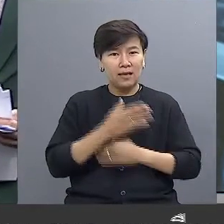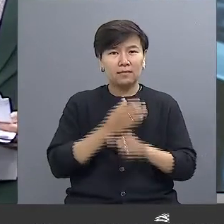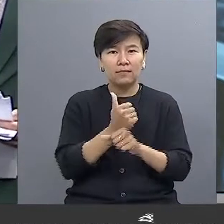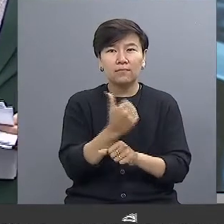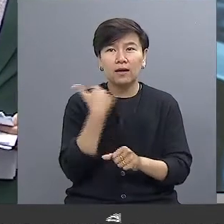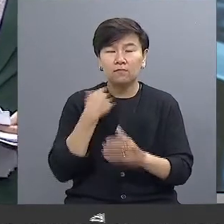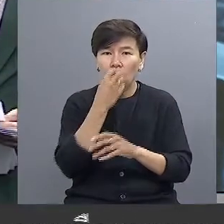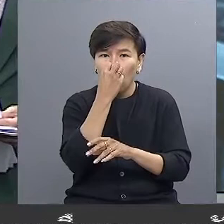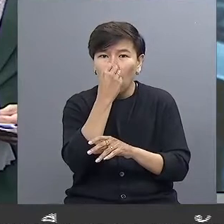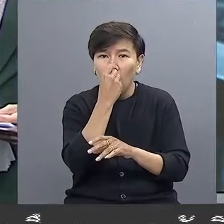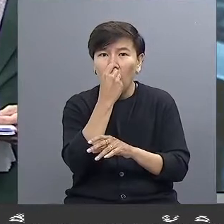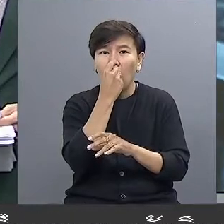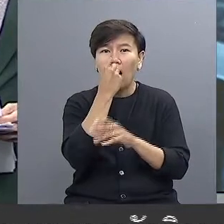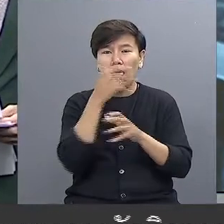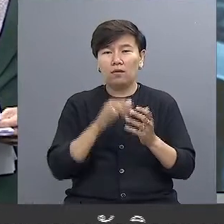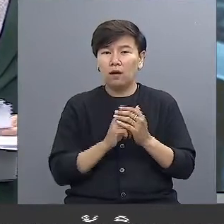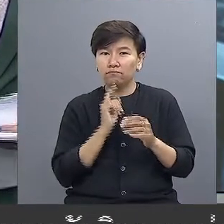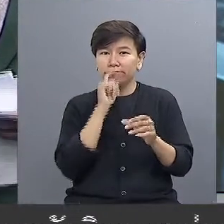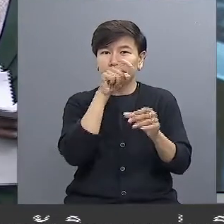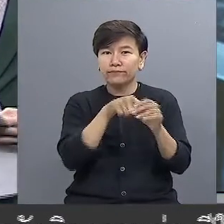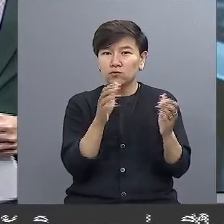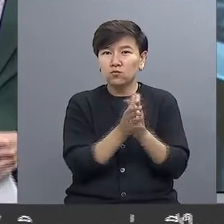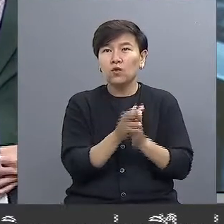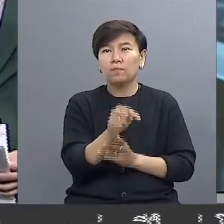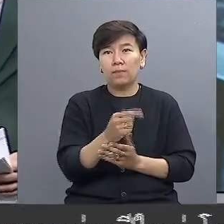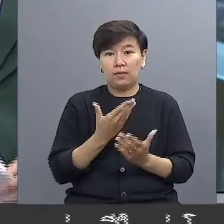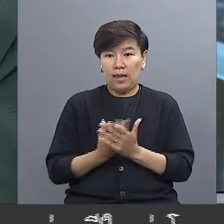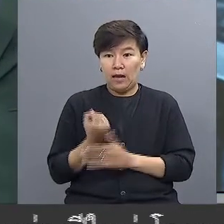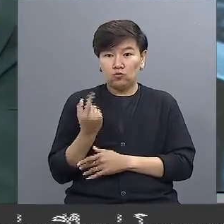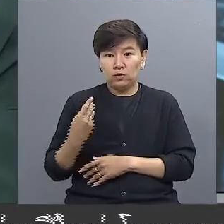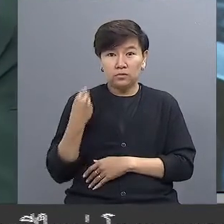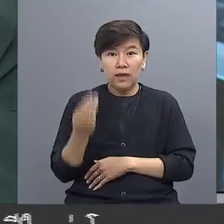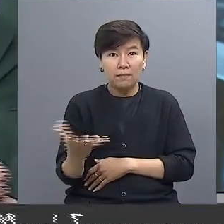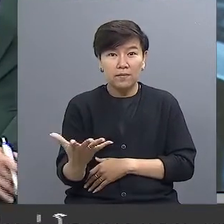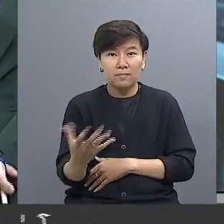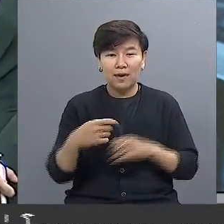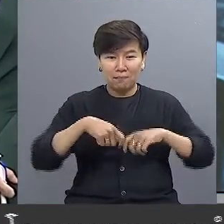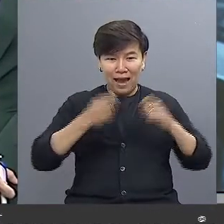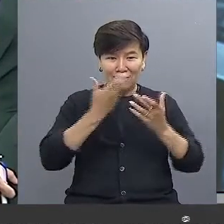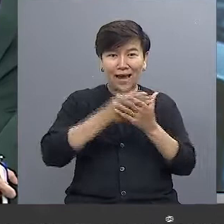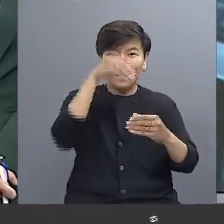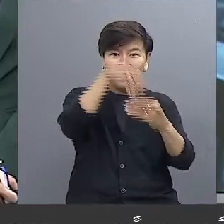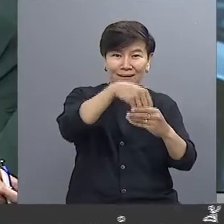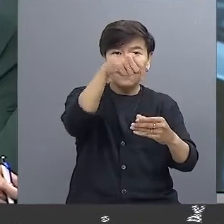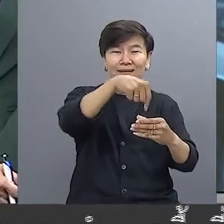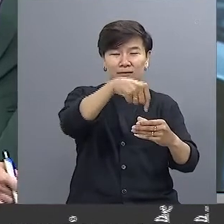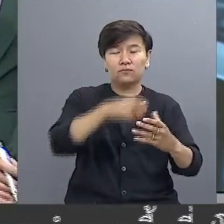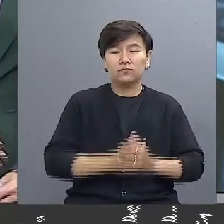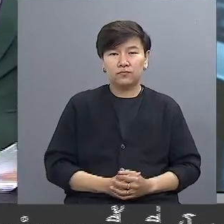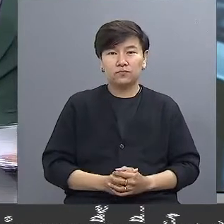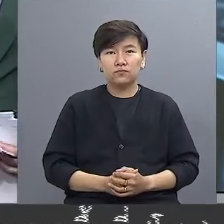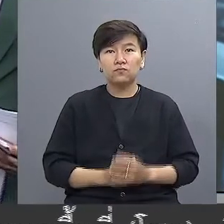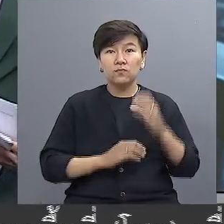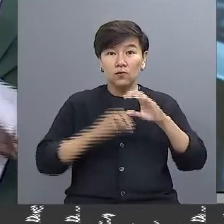ใช้ไปแล้วได้ก้าวเข้าไปอยู่ในสังคมไร้เงินสดไปส่วนหนึ่งแล้วด้วยค่ะมีคนละครึ่งนั้นจะมีเฟส 3